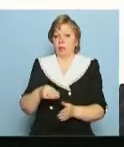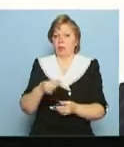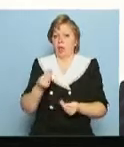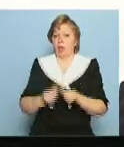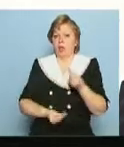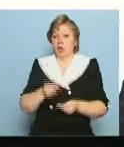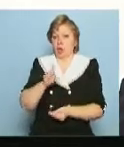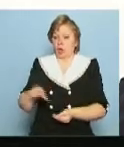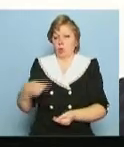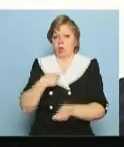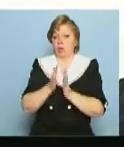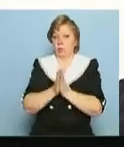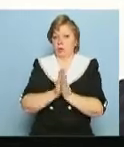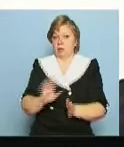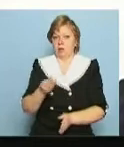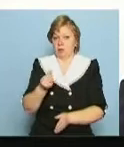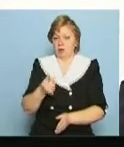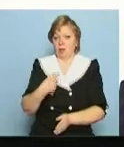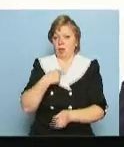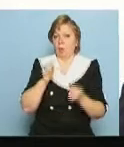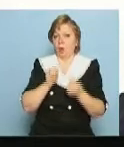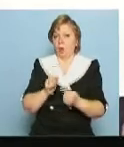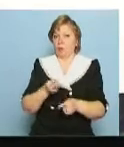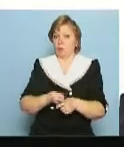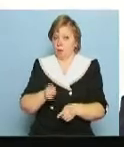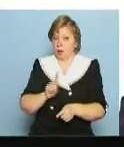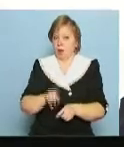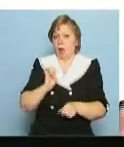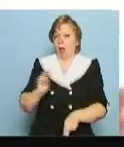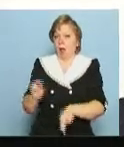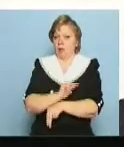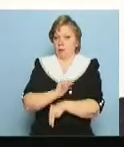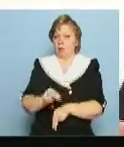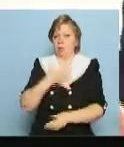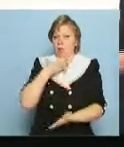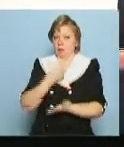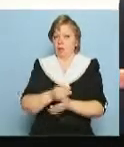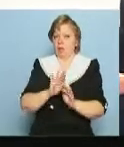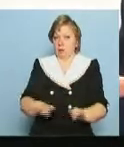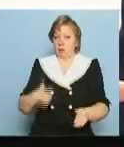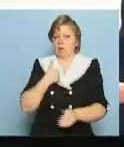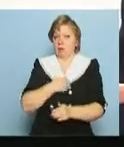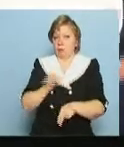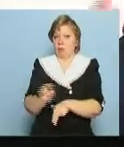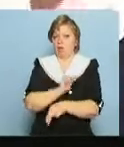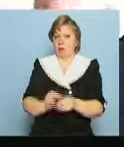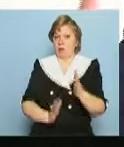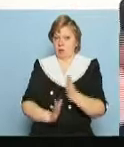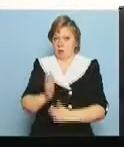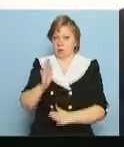не просил деньги, я сам противник. А на своих ребят, вот сами вырастите, и тем